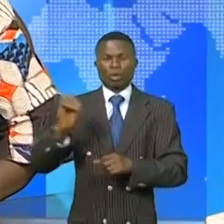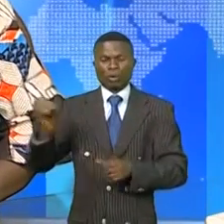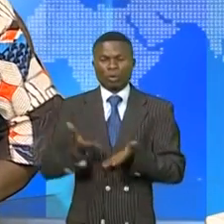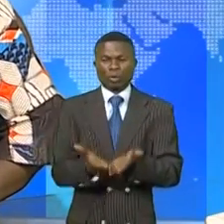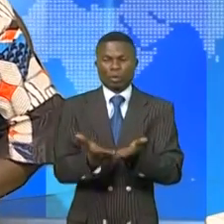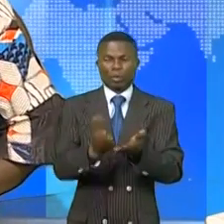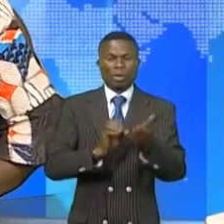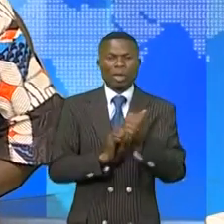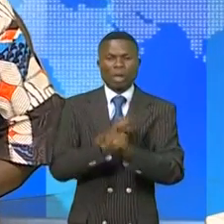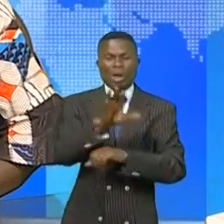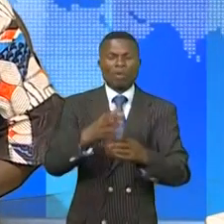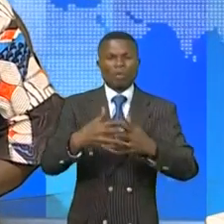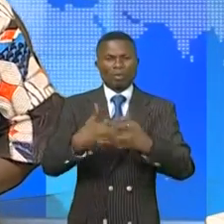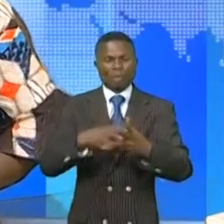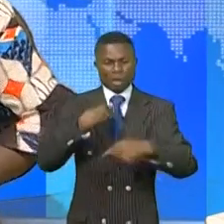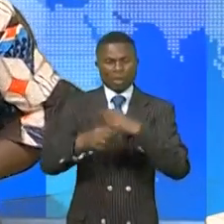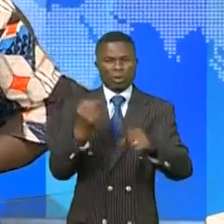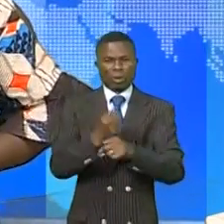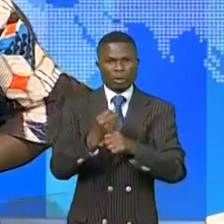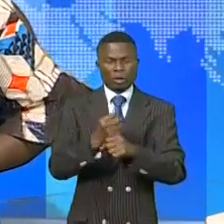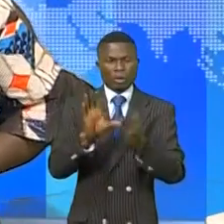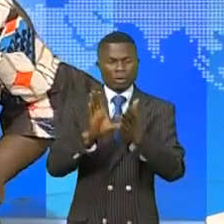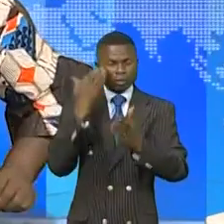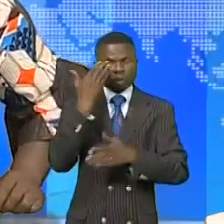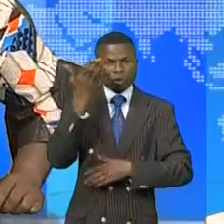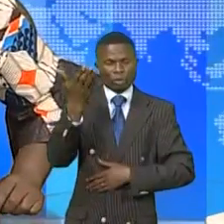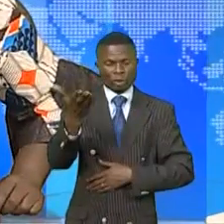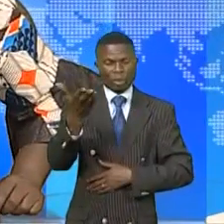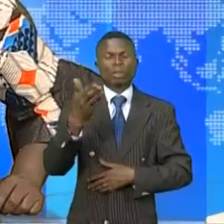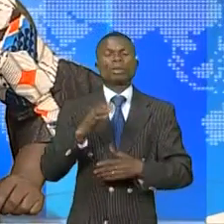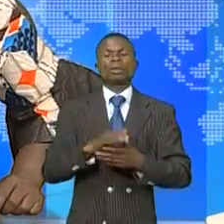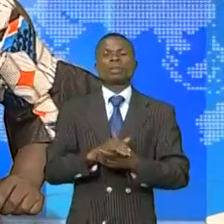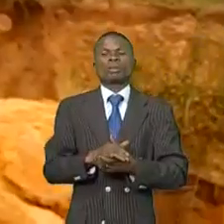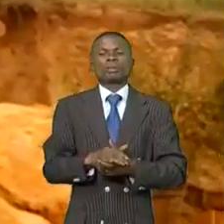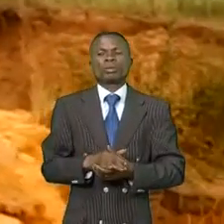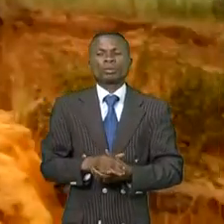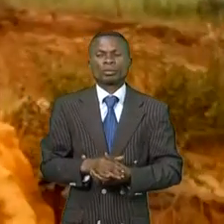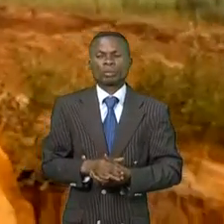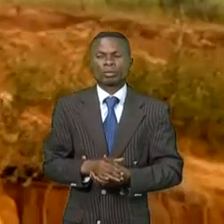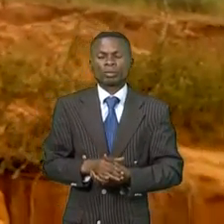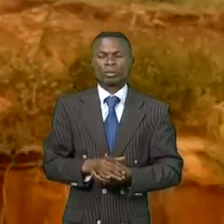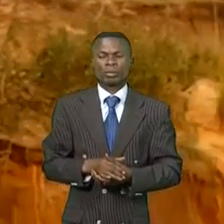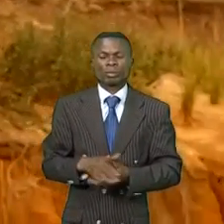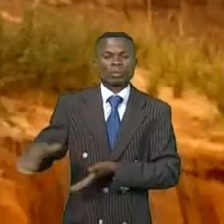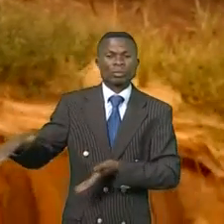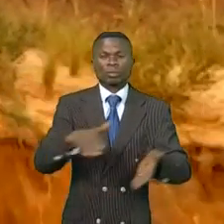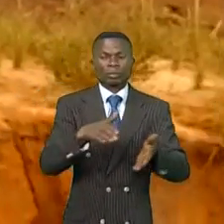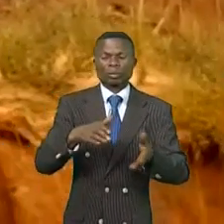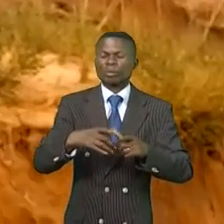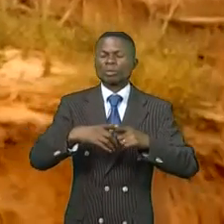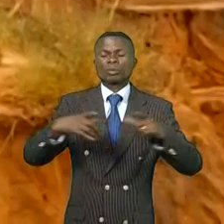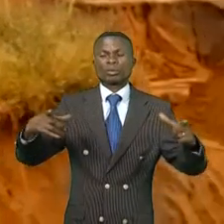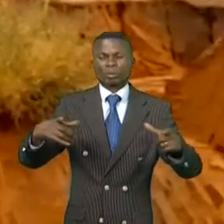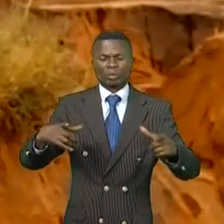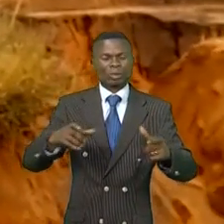des engins pour le début des travaux, constat dans ses commentaires de Cédric Kenina. Une route en terre battue,